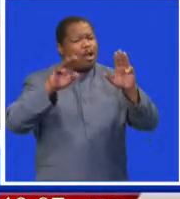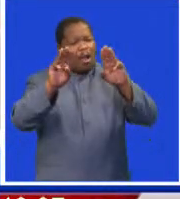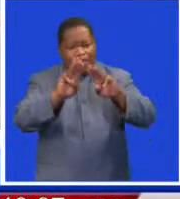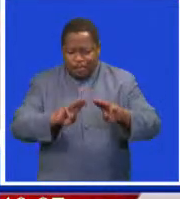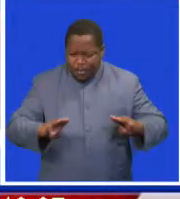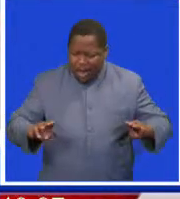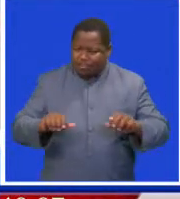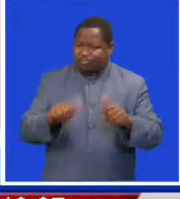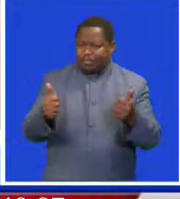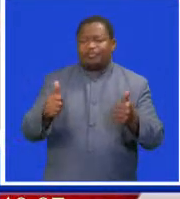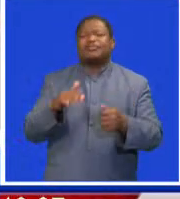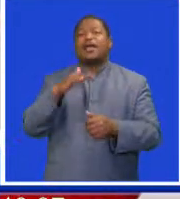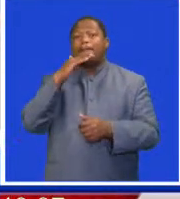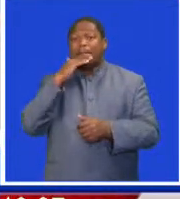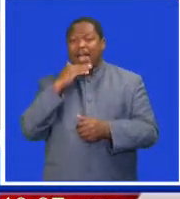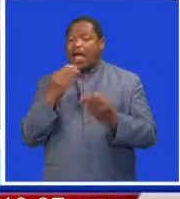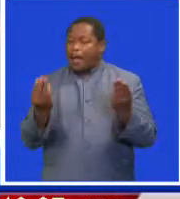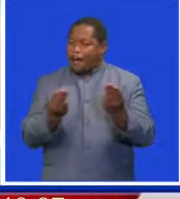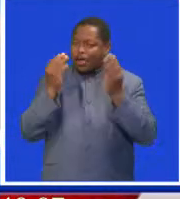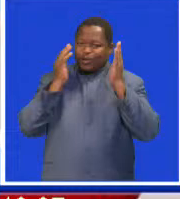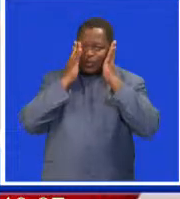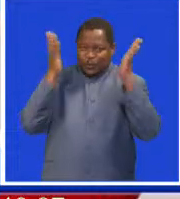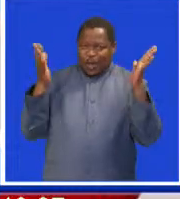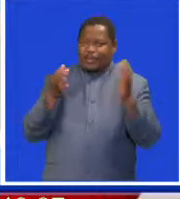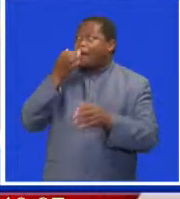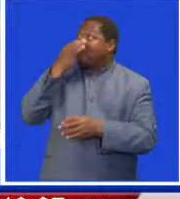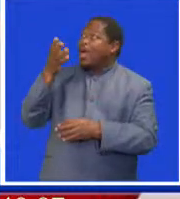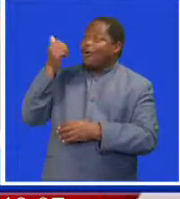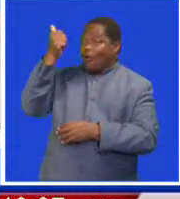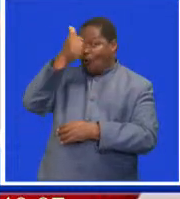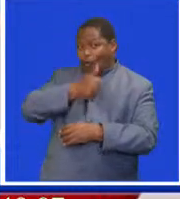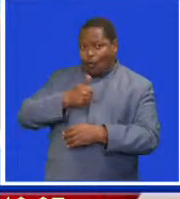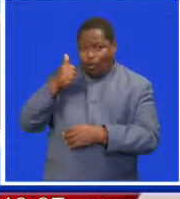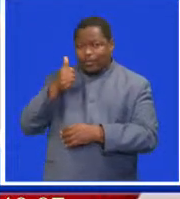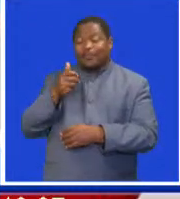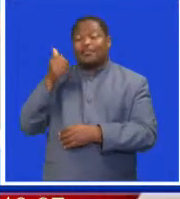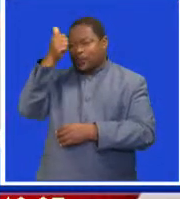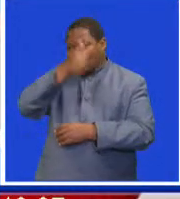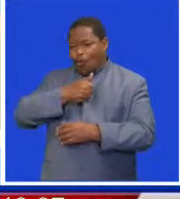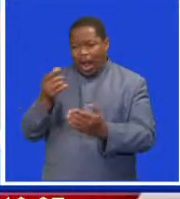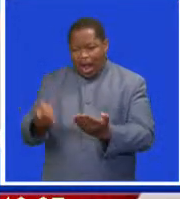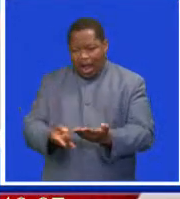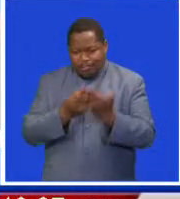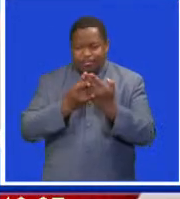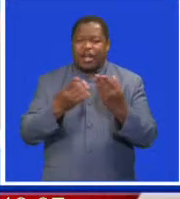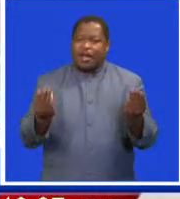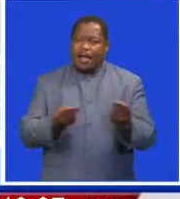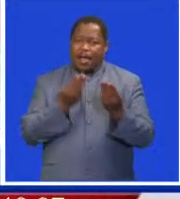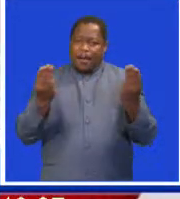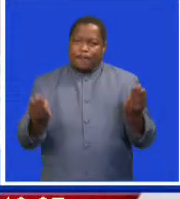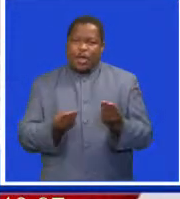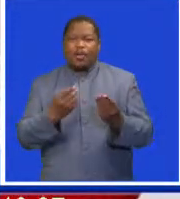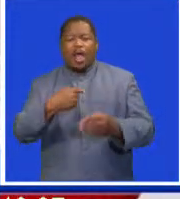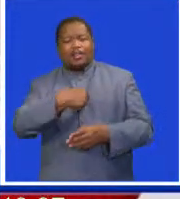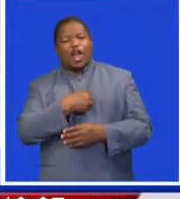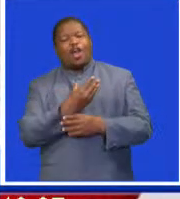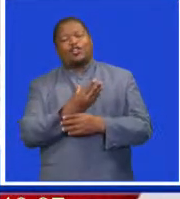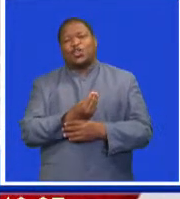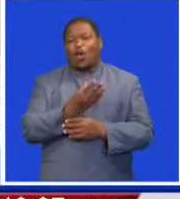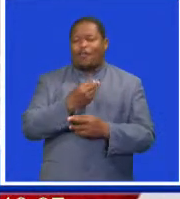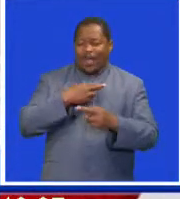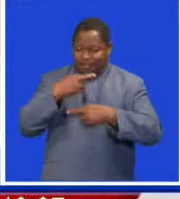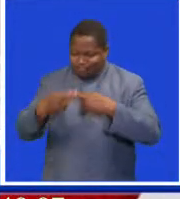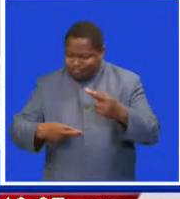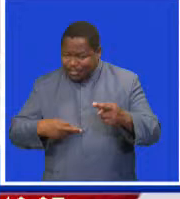ngoba uNkulunkulu uyamthobisa umuntu amende abe sidalwa lesisha. Munye wabafundisi